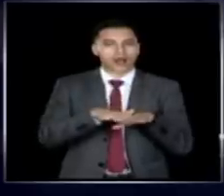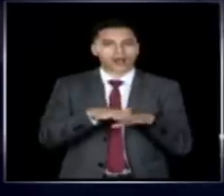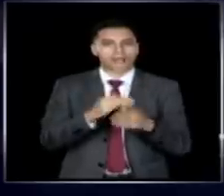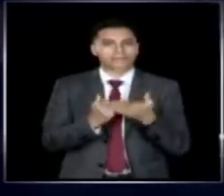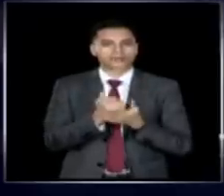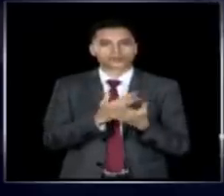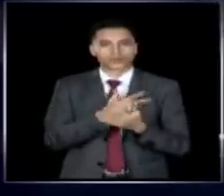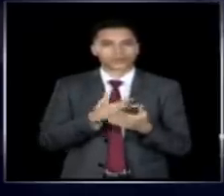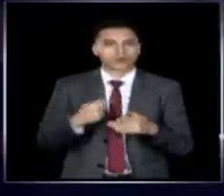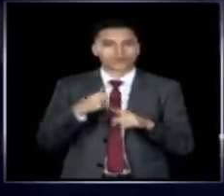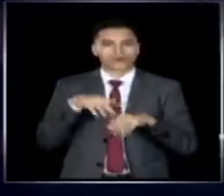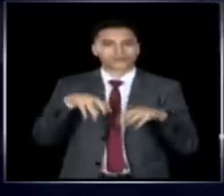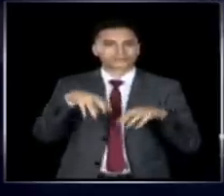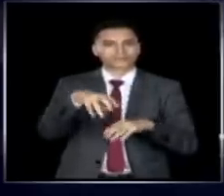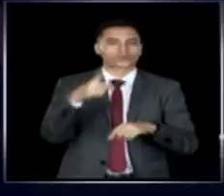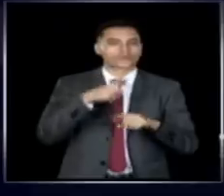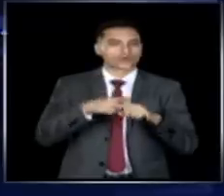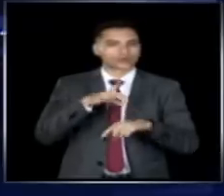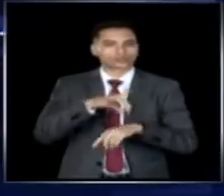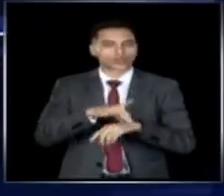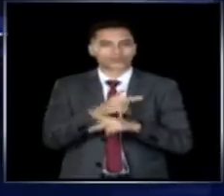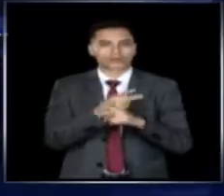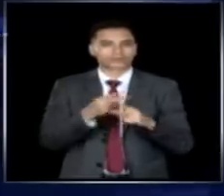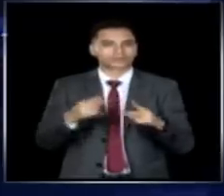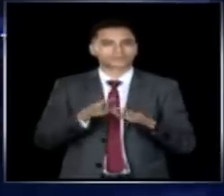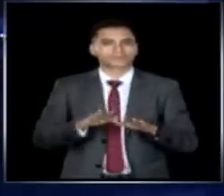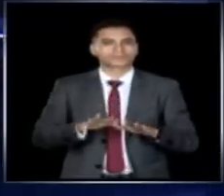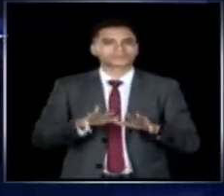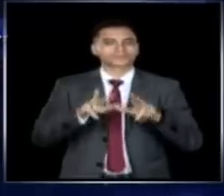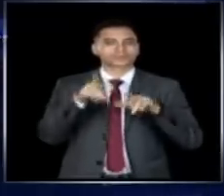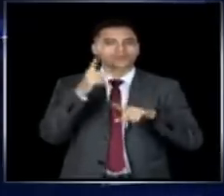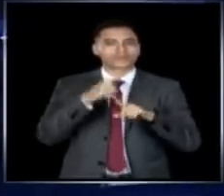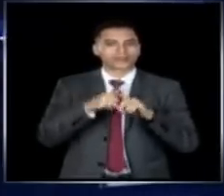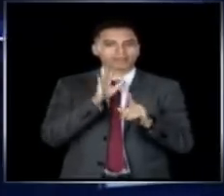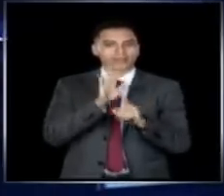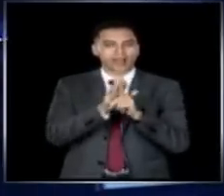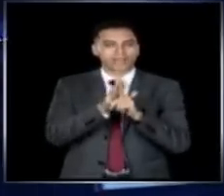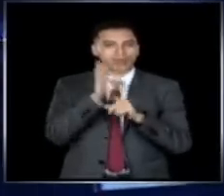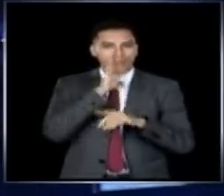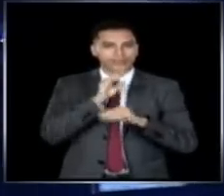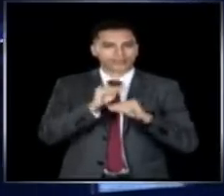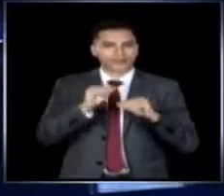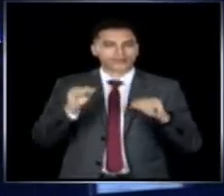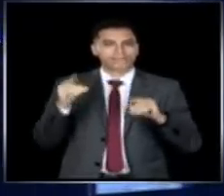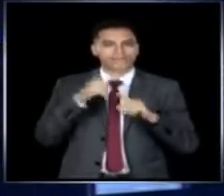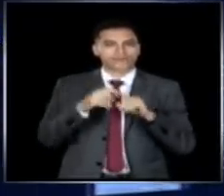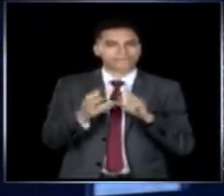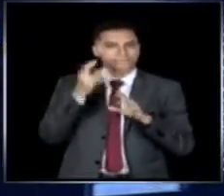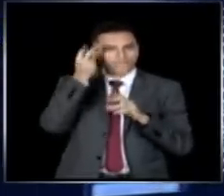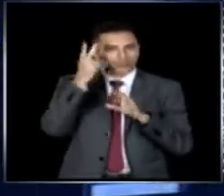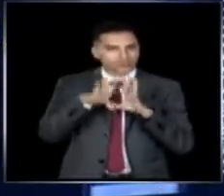وقرى أهل مصر والمستشفيات الحكومية ودعم وتدريب وتأهيل أصحاب المشروعات